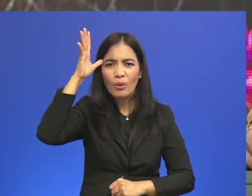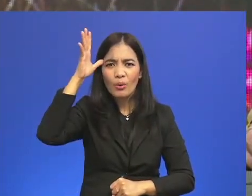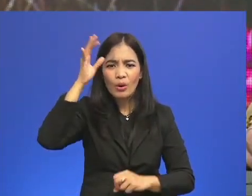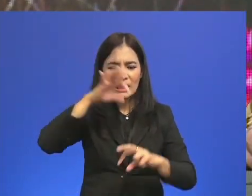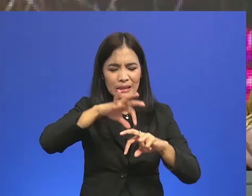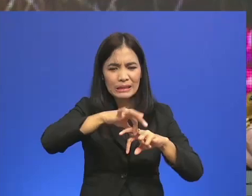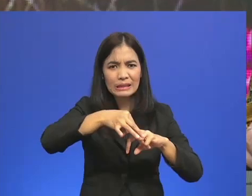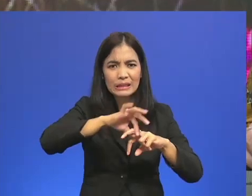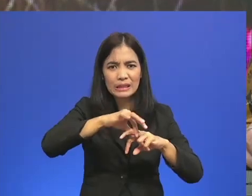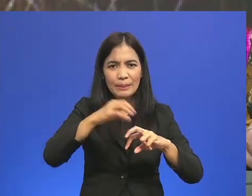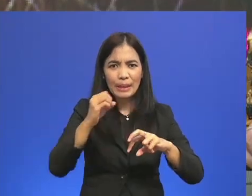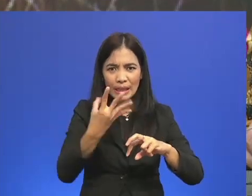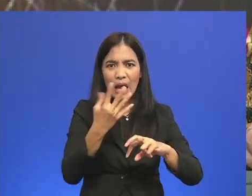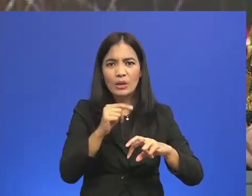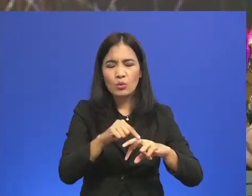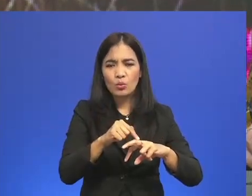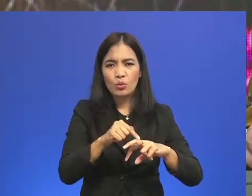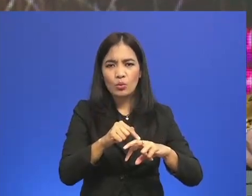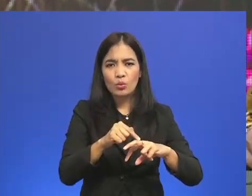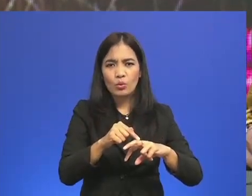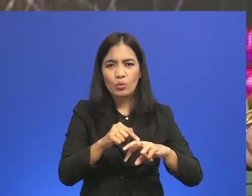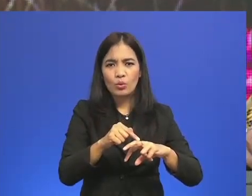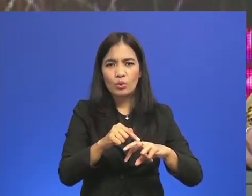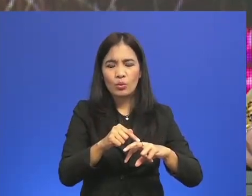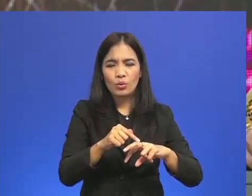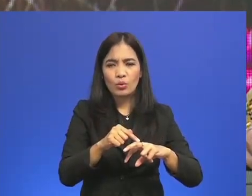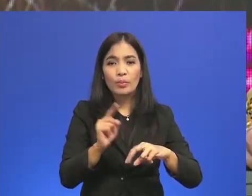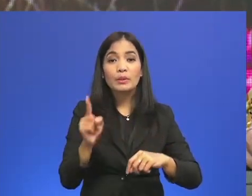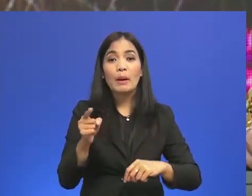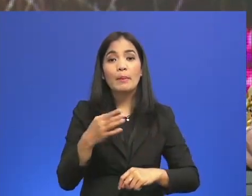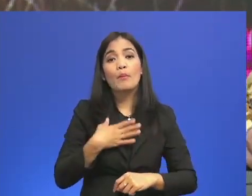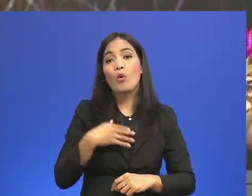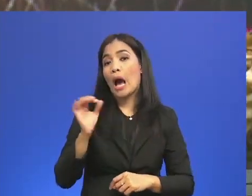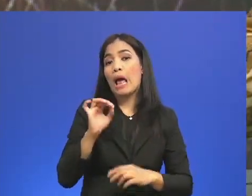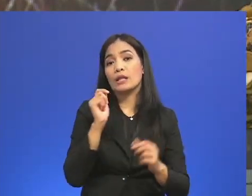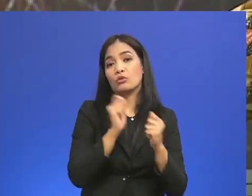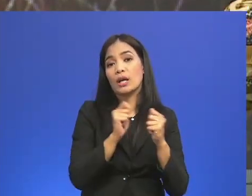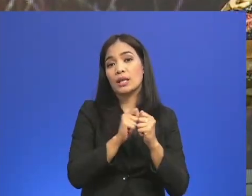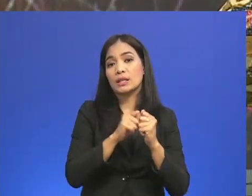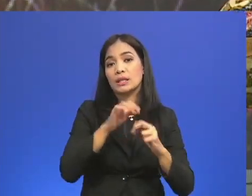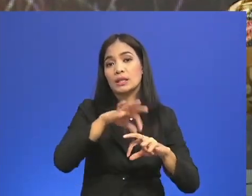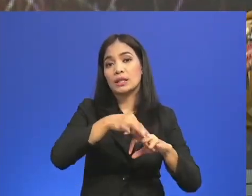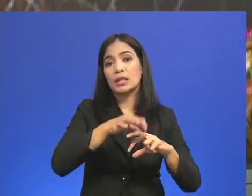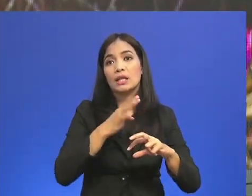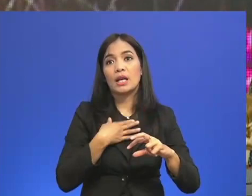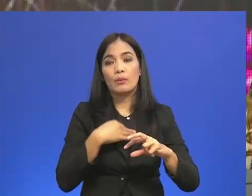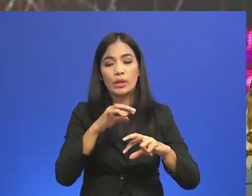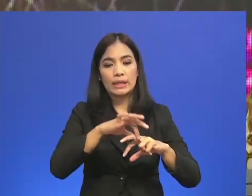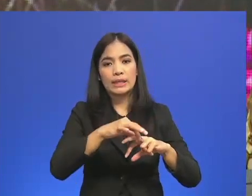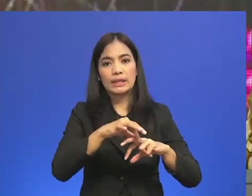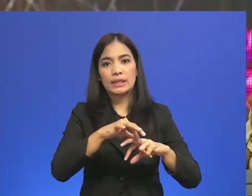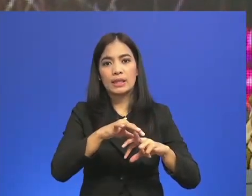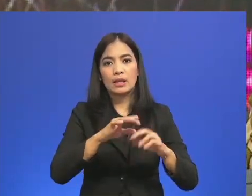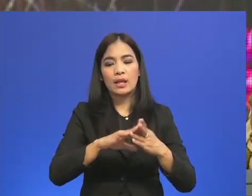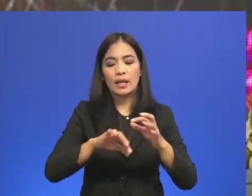cincinnya. Mungkin saya bukan tukang cincin. Dan saya pakai cincin hanya cincin